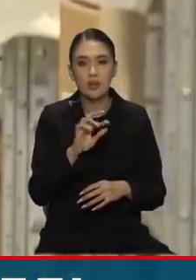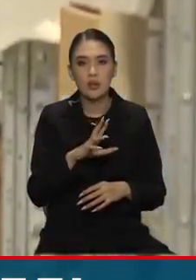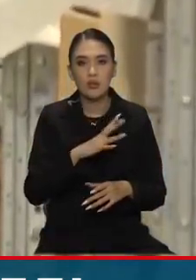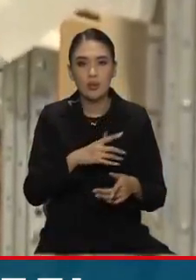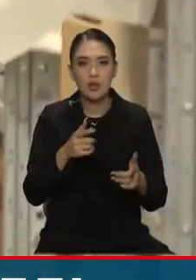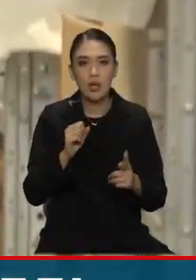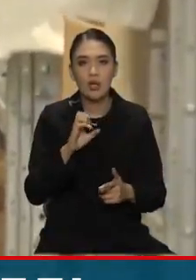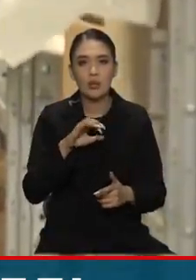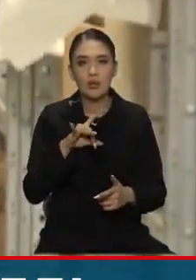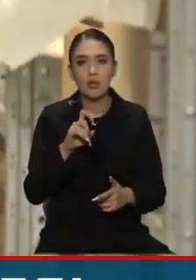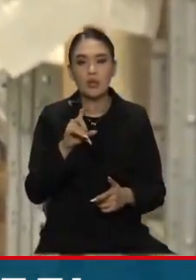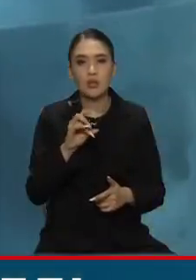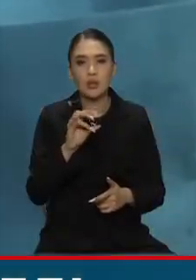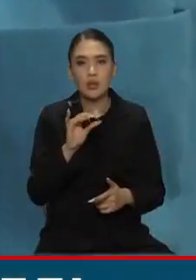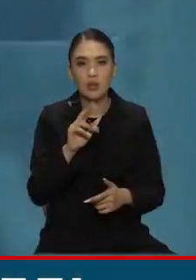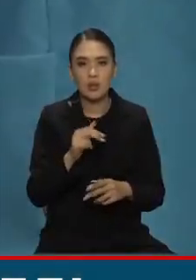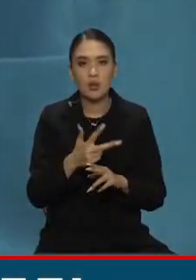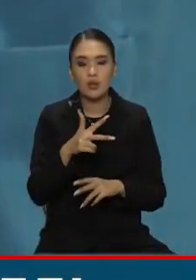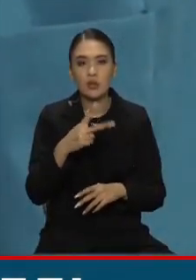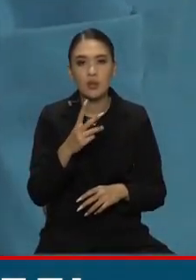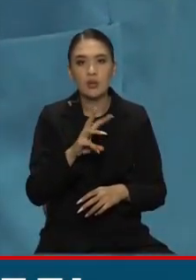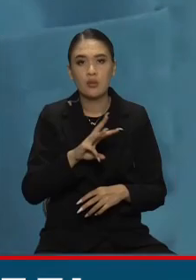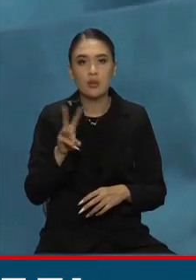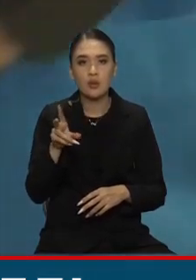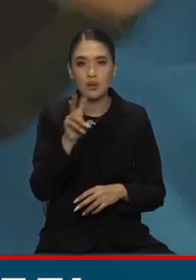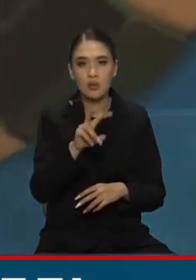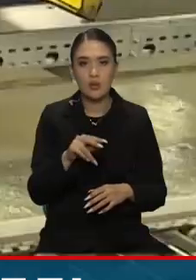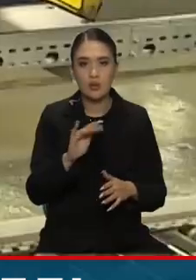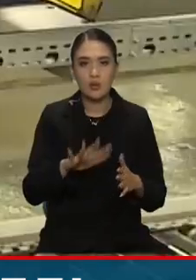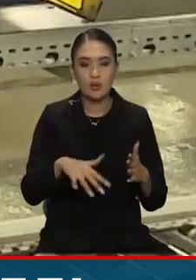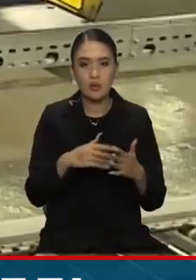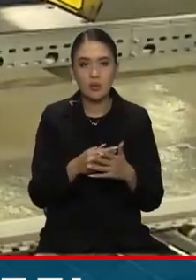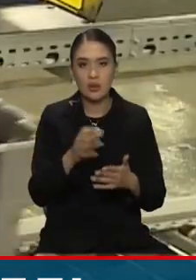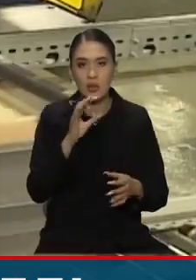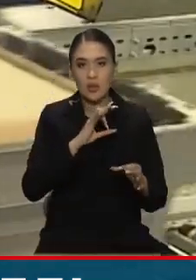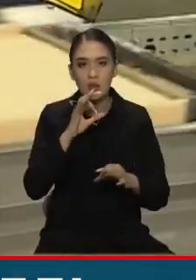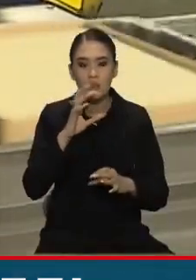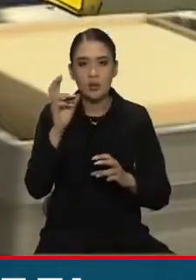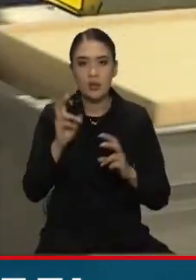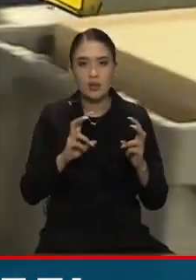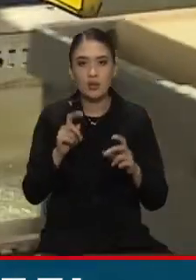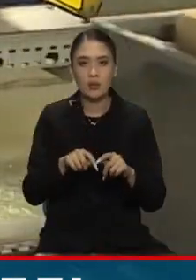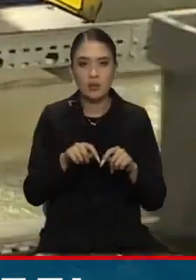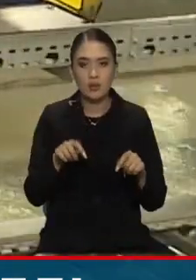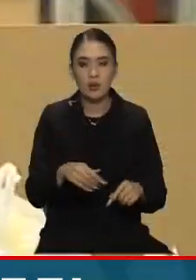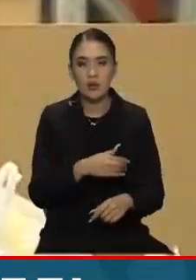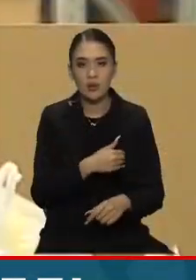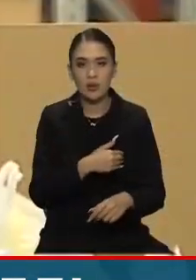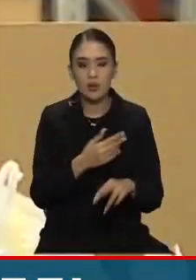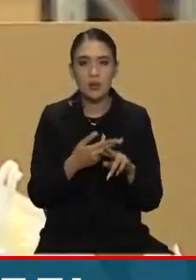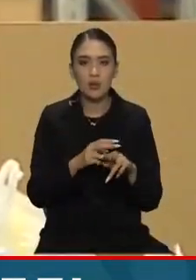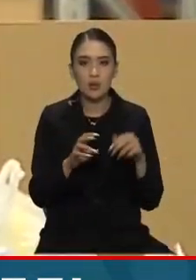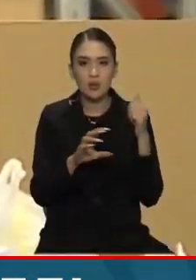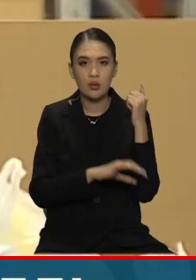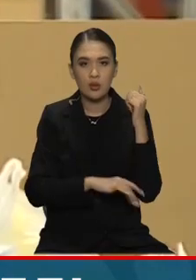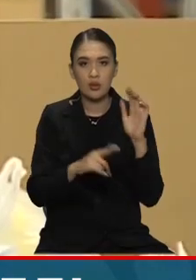Ал AstraZeneca 32 миллион доллар инвестиция құйып, бірге дәрілік заттар зауытын ашпақшы. Айта кетейік, соңғы